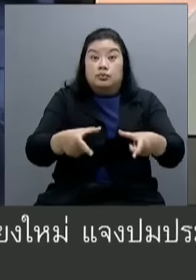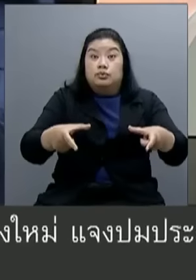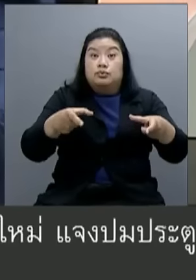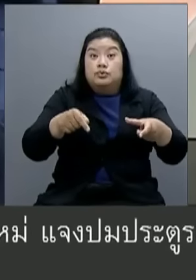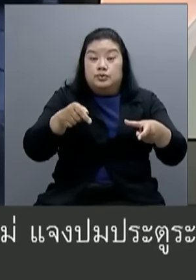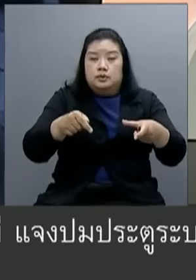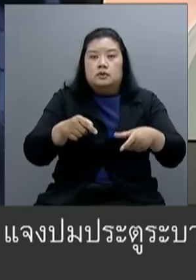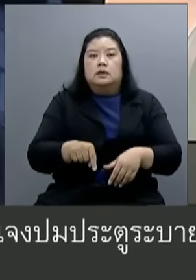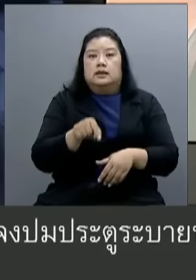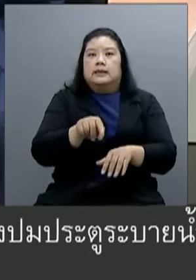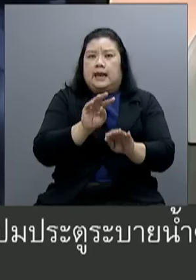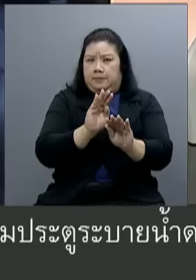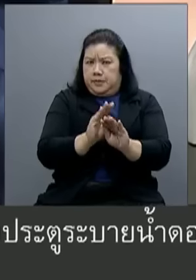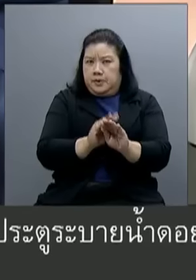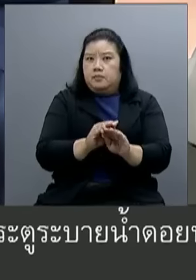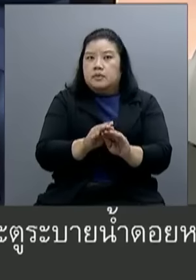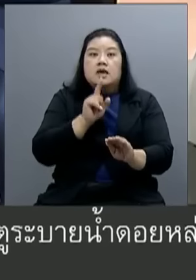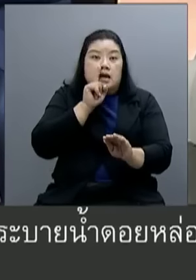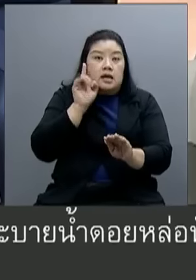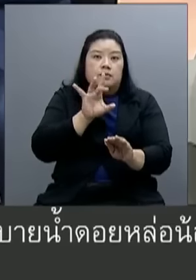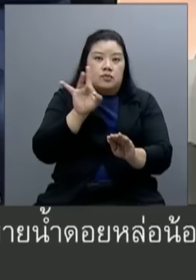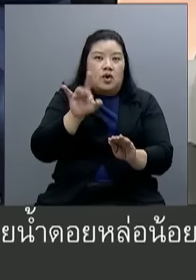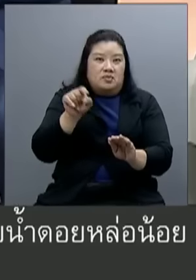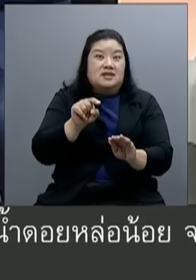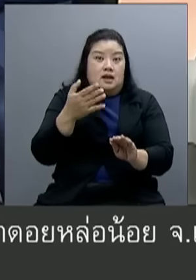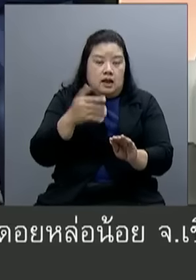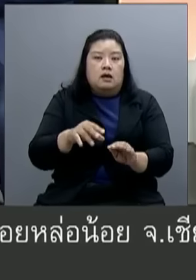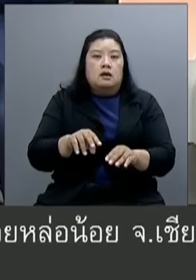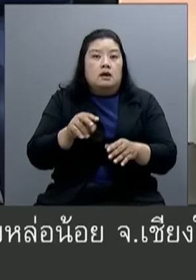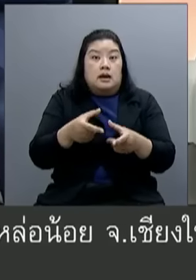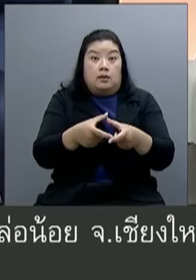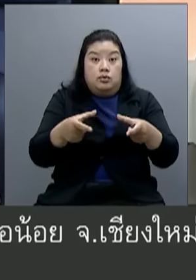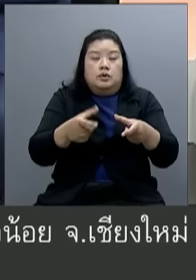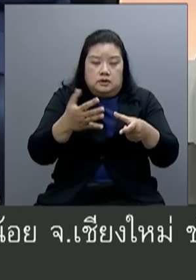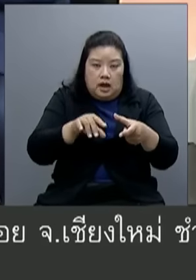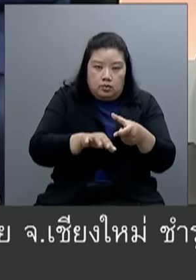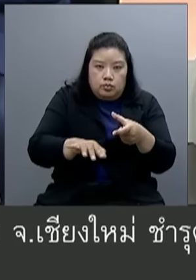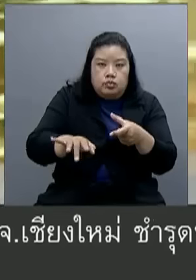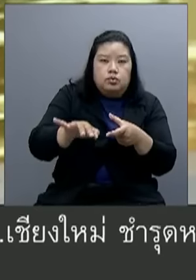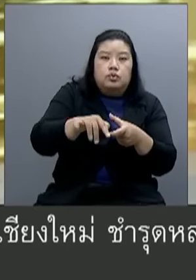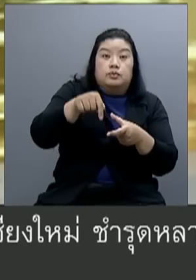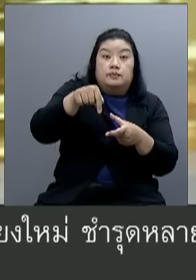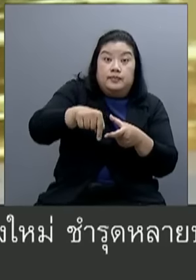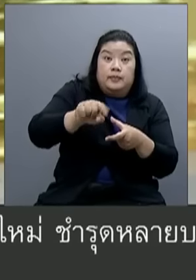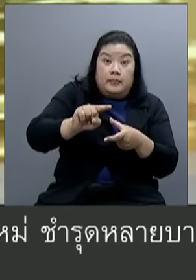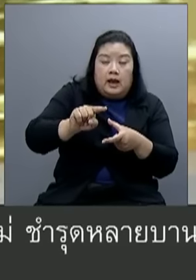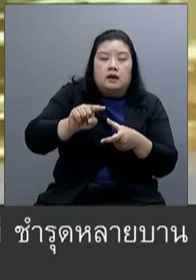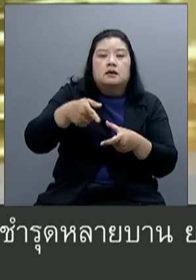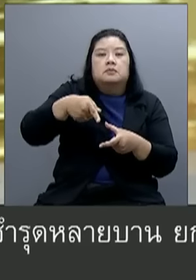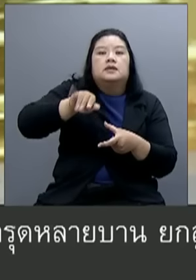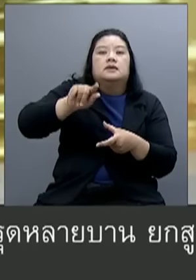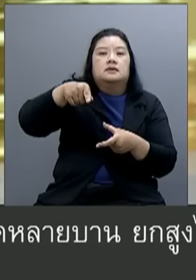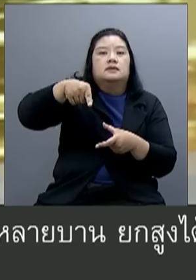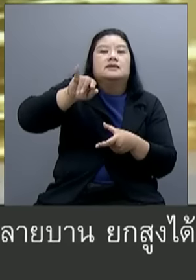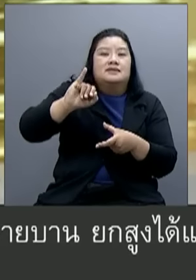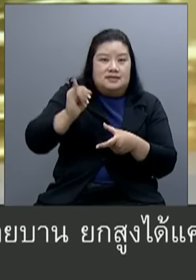อนนี้เก็บเกินร้อยแล้วนะครับกำลังหลากลงไปที่ลุ่มต่ำอำเภอบาลากรรมนะครับแล้วก็จะลงไปที่จังหวัดพิจิตรนะ